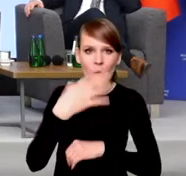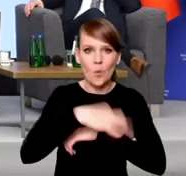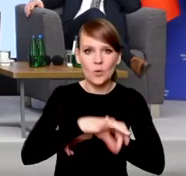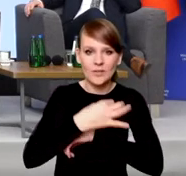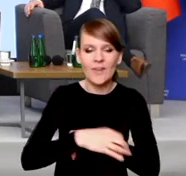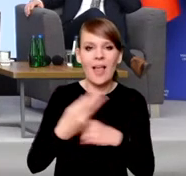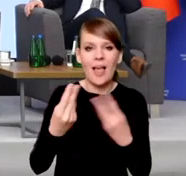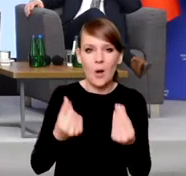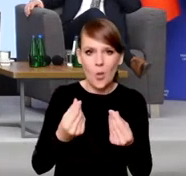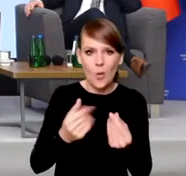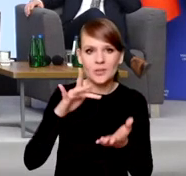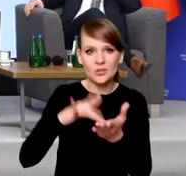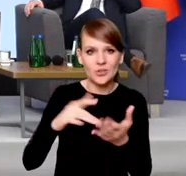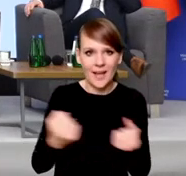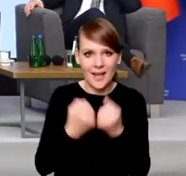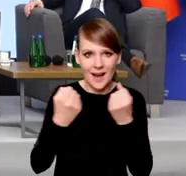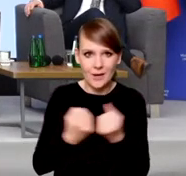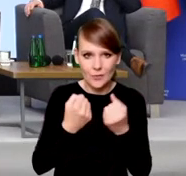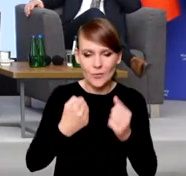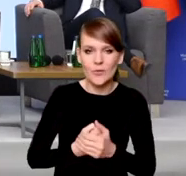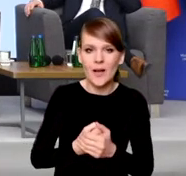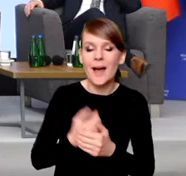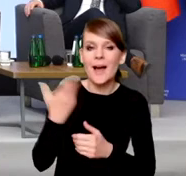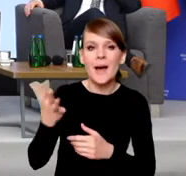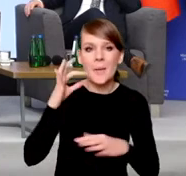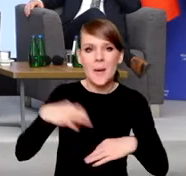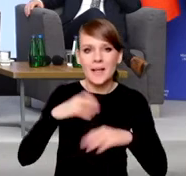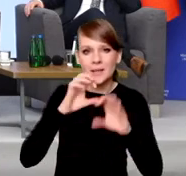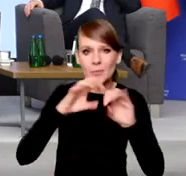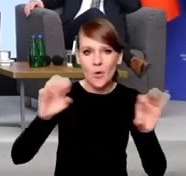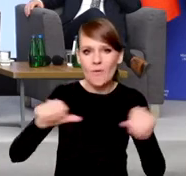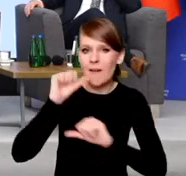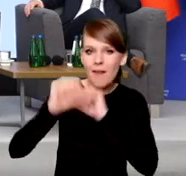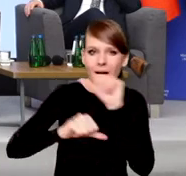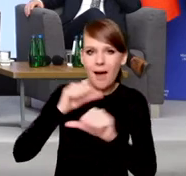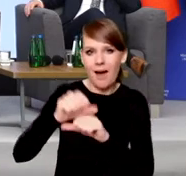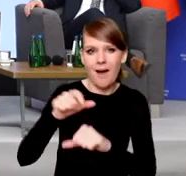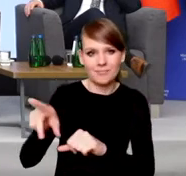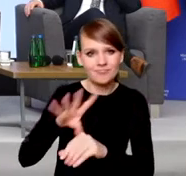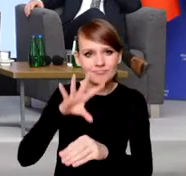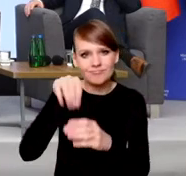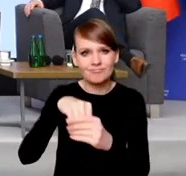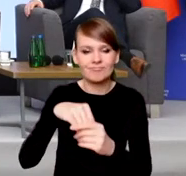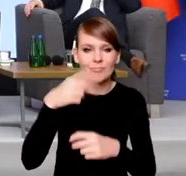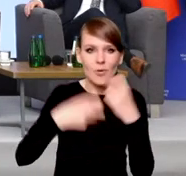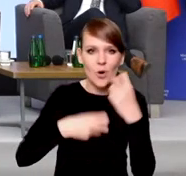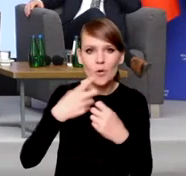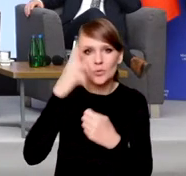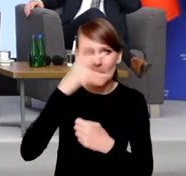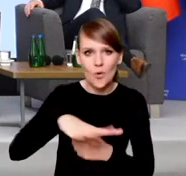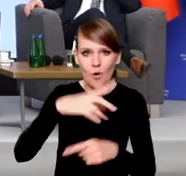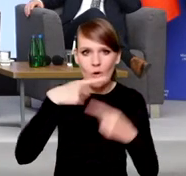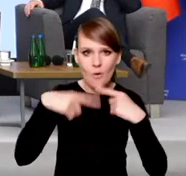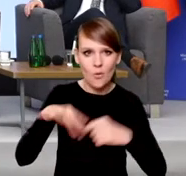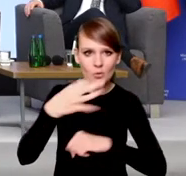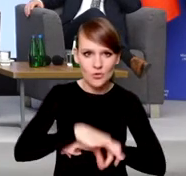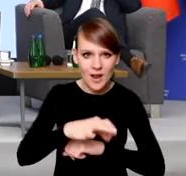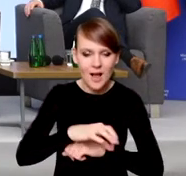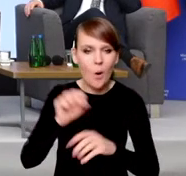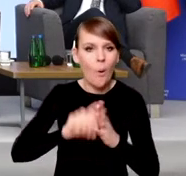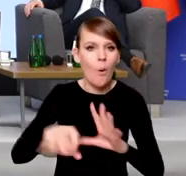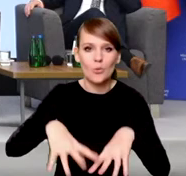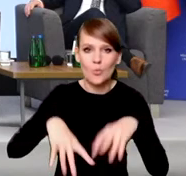w Krakowie. Pani profesor jest od lat zaangażowana w problematykę społecznej odpowiedzialności uczelni. Od samego